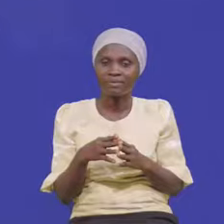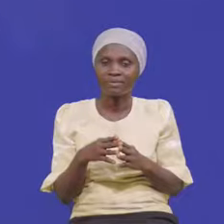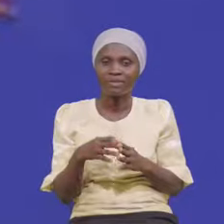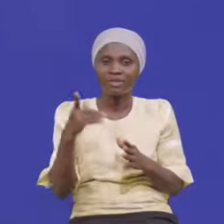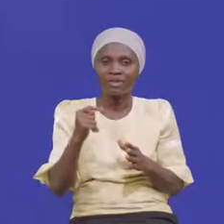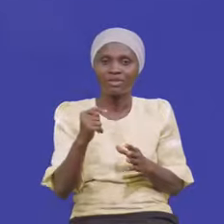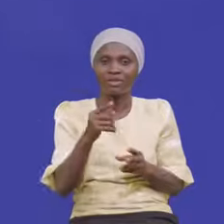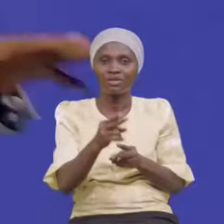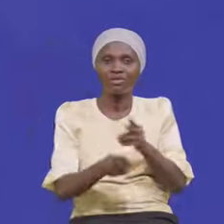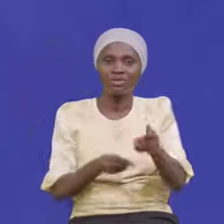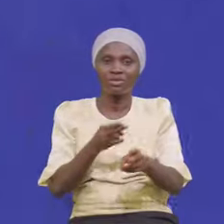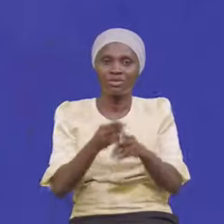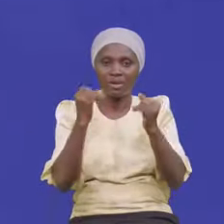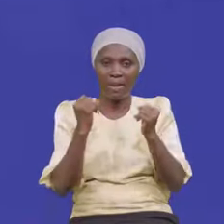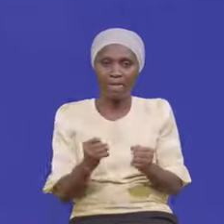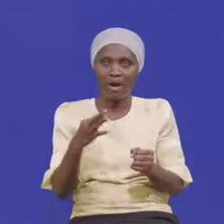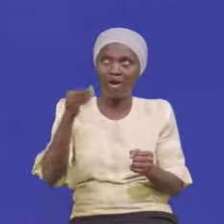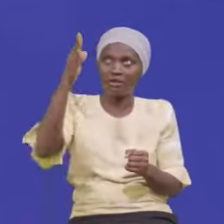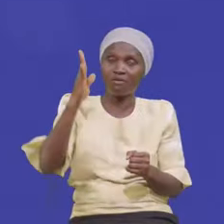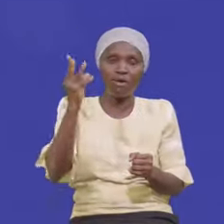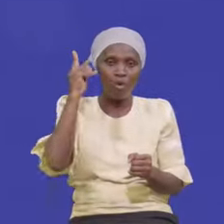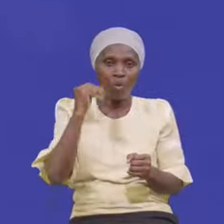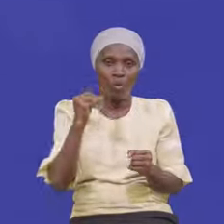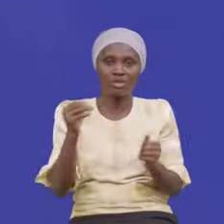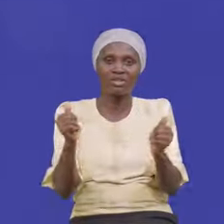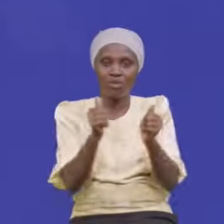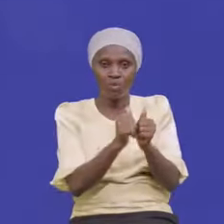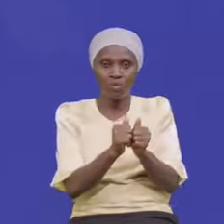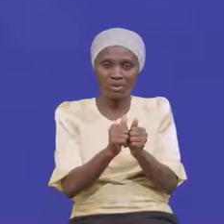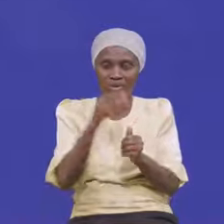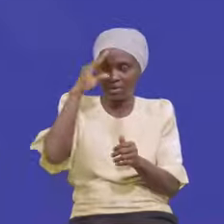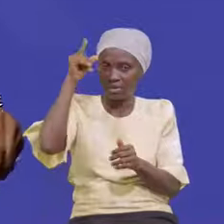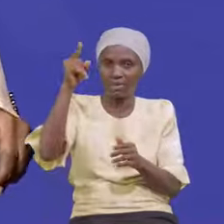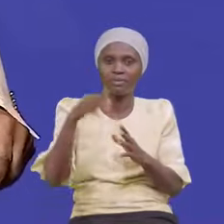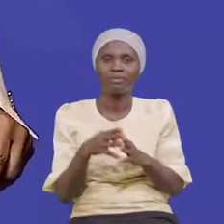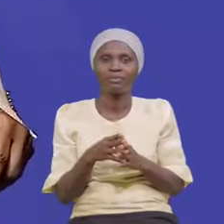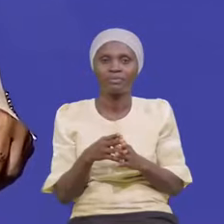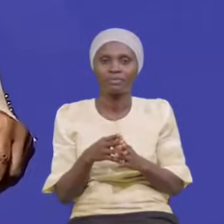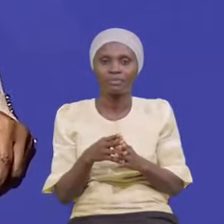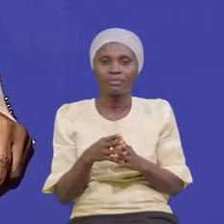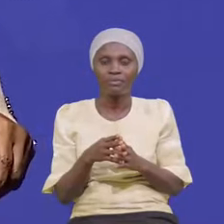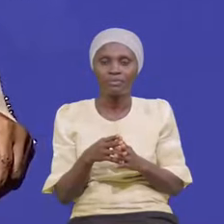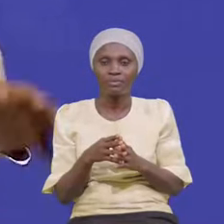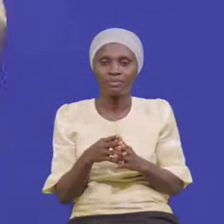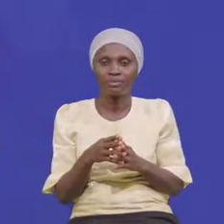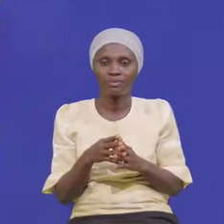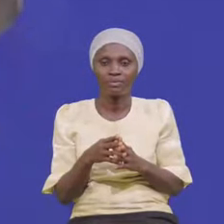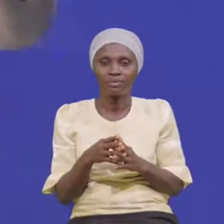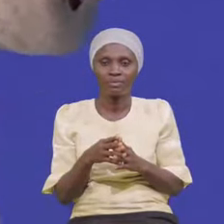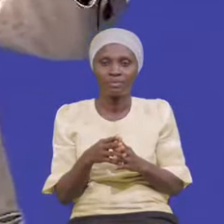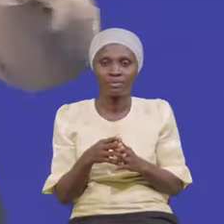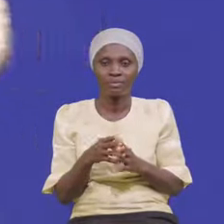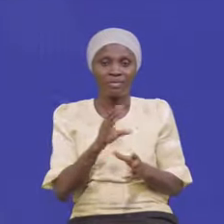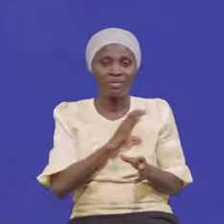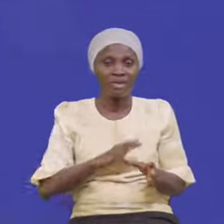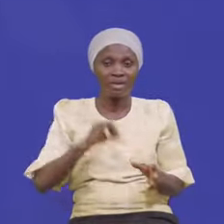Universal power of God was with him. ప్రకృతిగా తీతమైన విశ్వాంతరాల శక్తితో దేవుడు ఆయన తోకుడా ఉన్నాడు. And Christ